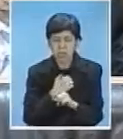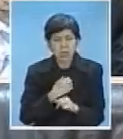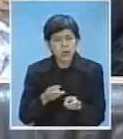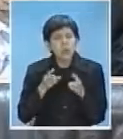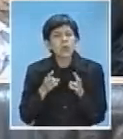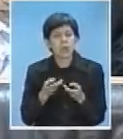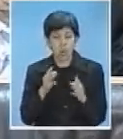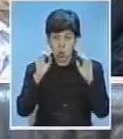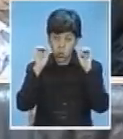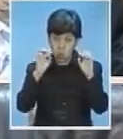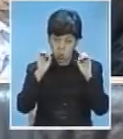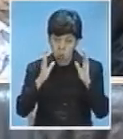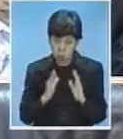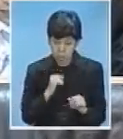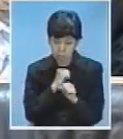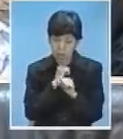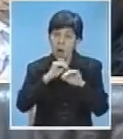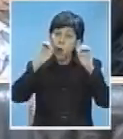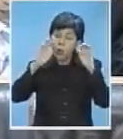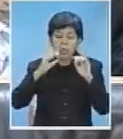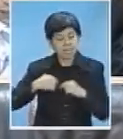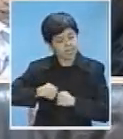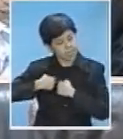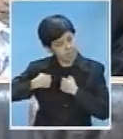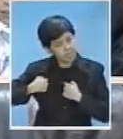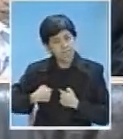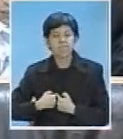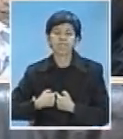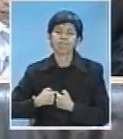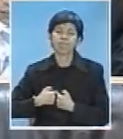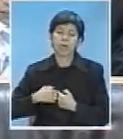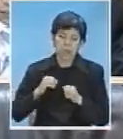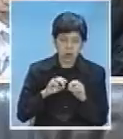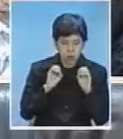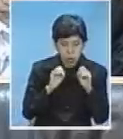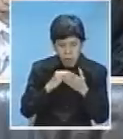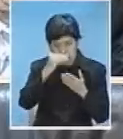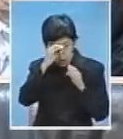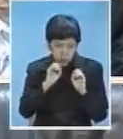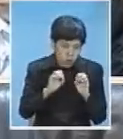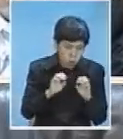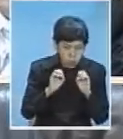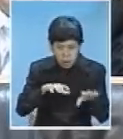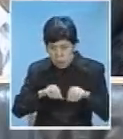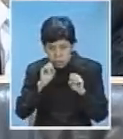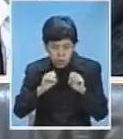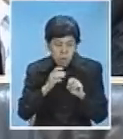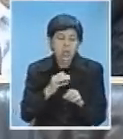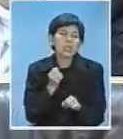ำอย่างไรให้ครูและบุคลากรทั้งหมดได้ทุ่มเทจิตใจในเรื่องการเรียนการสอนในเรื่องการจัดการศึกษ